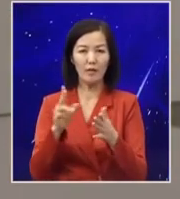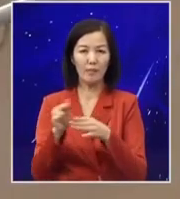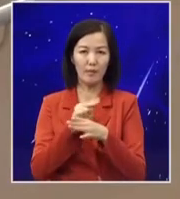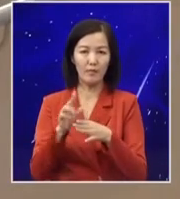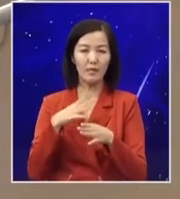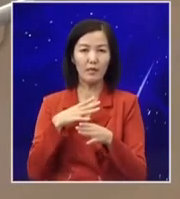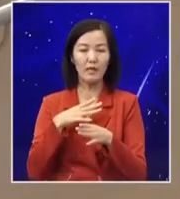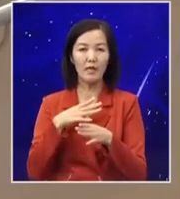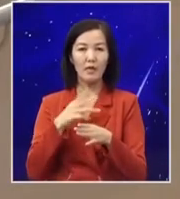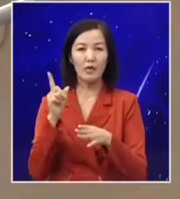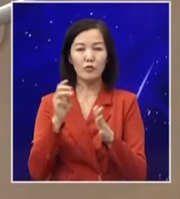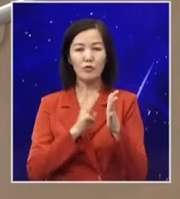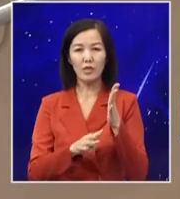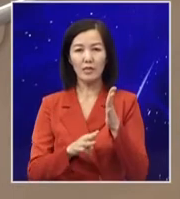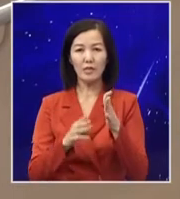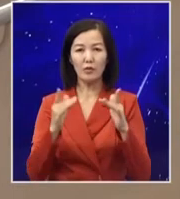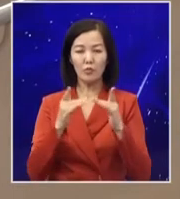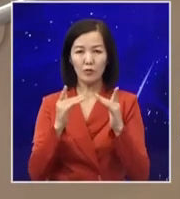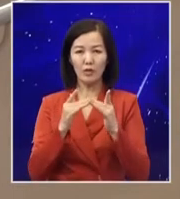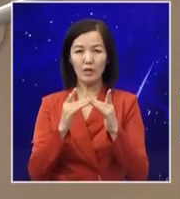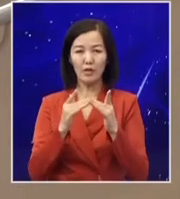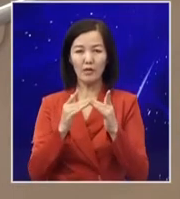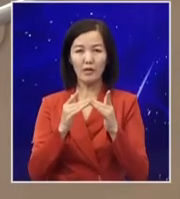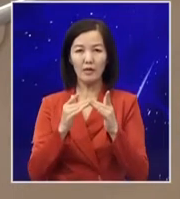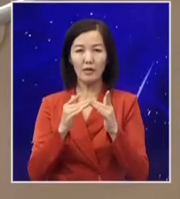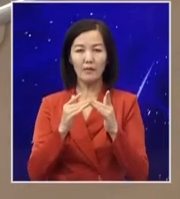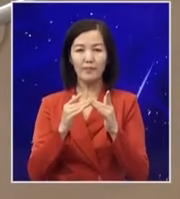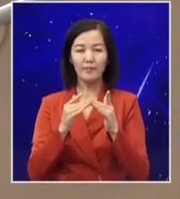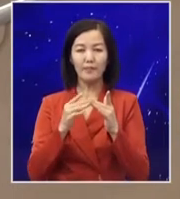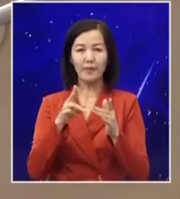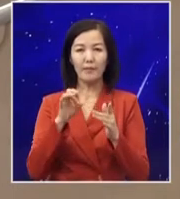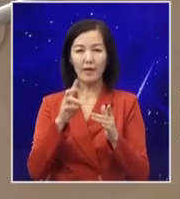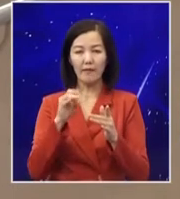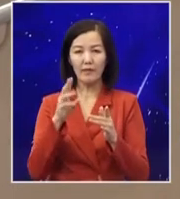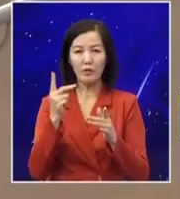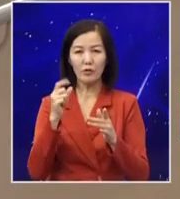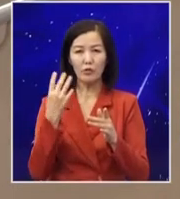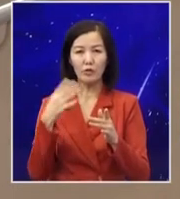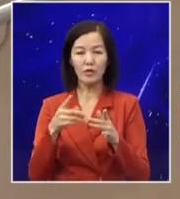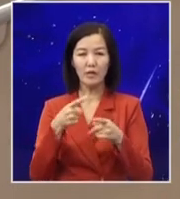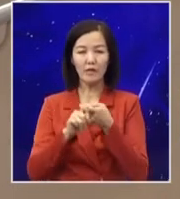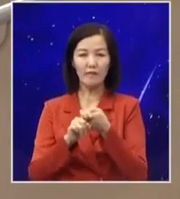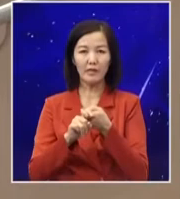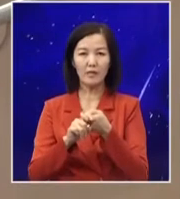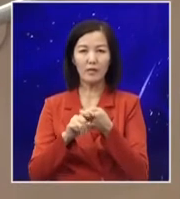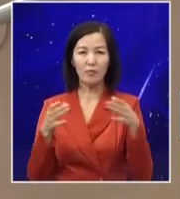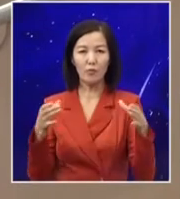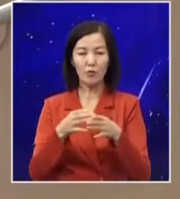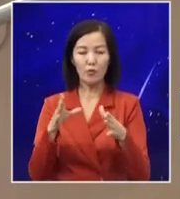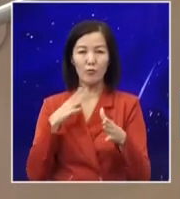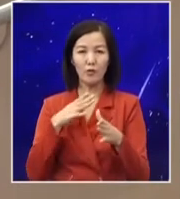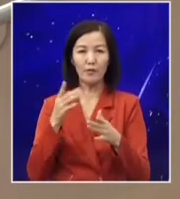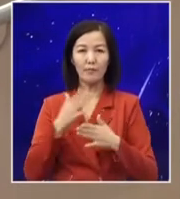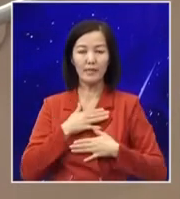Сол таңда 180 төсек провизорлық стационар болды, 140 төсек инфекциялық стационар болды. Сонда